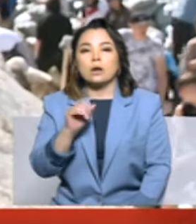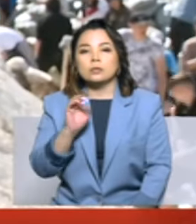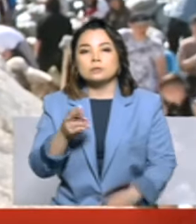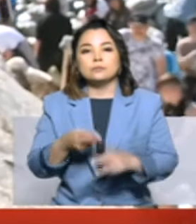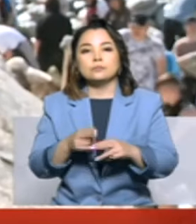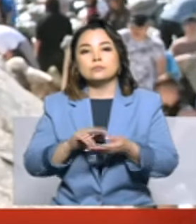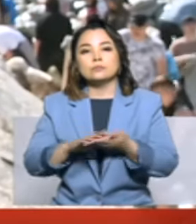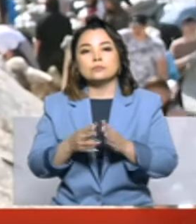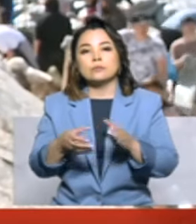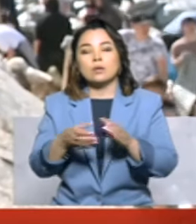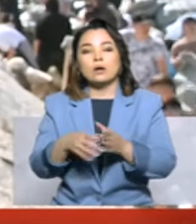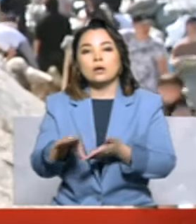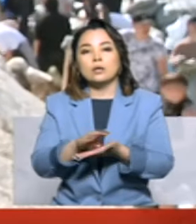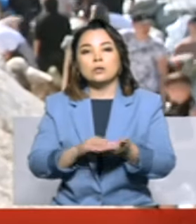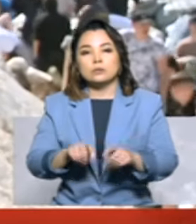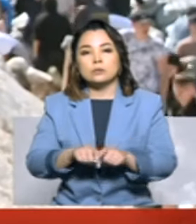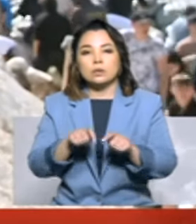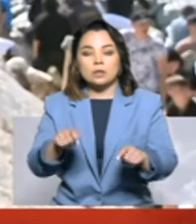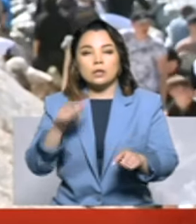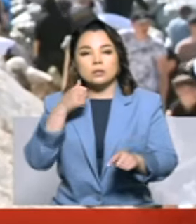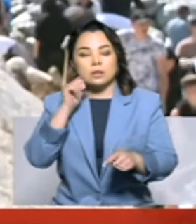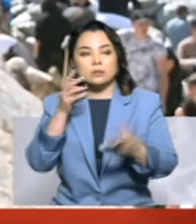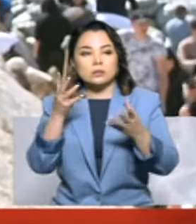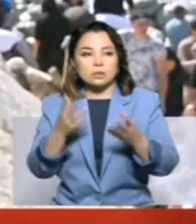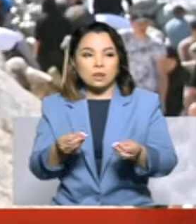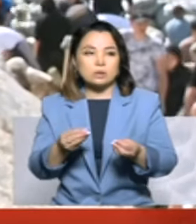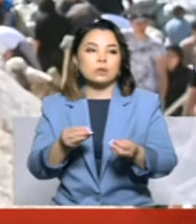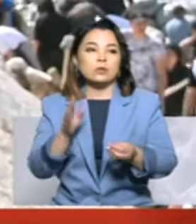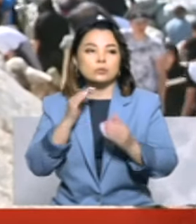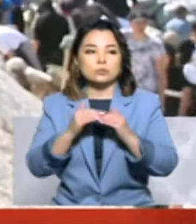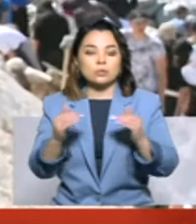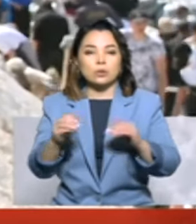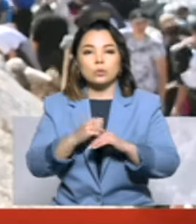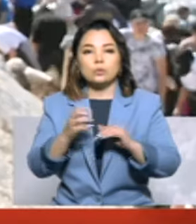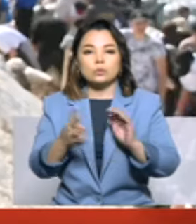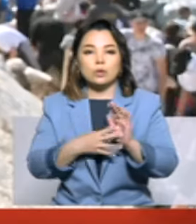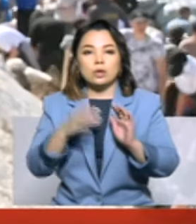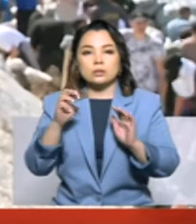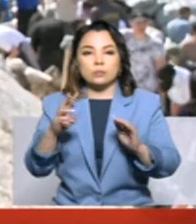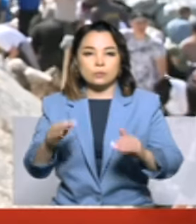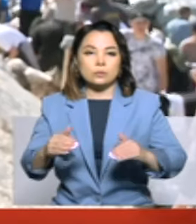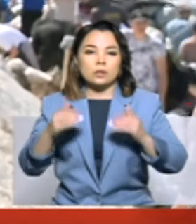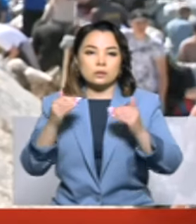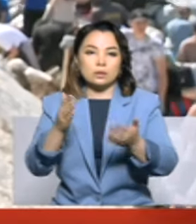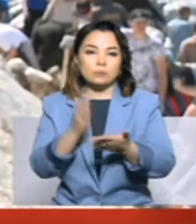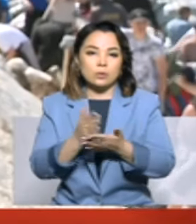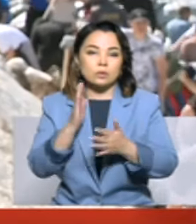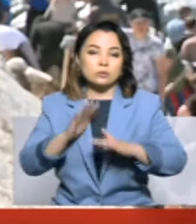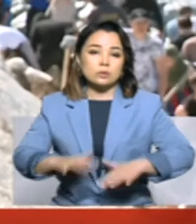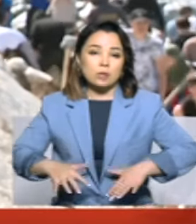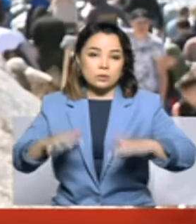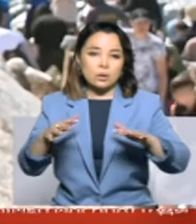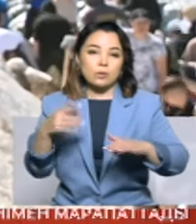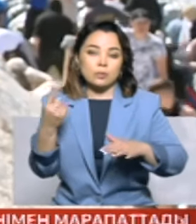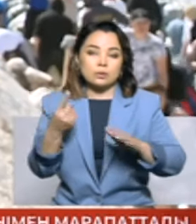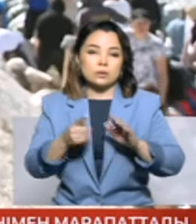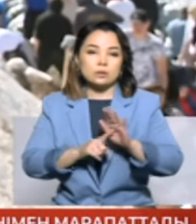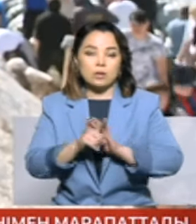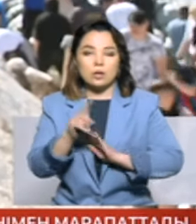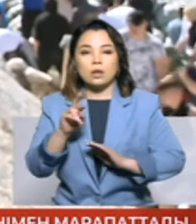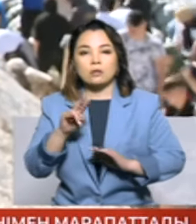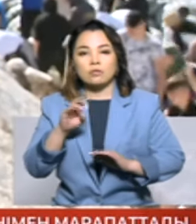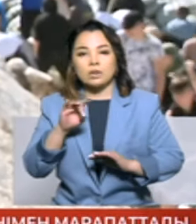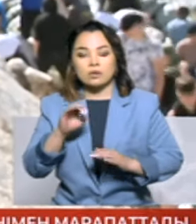Жайықтың жағдайына қайта оралсақ, кешелі бері судың деңгейі 19 сантиметрге көтеріліпті. Тасқын су бірінші келетін